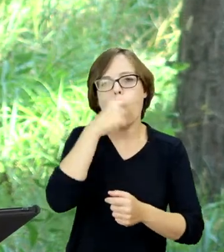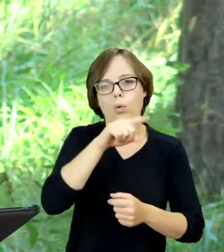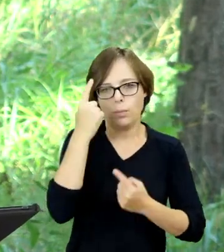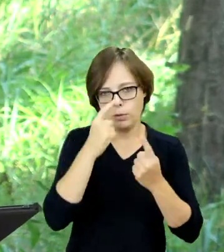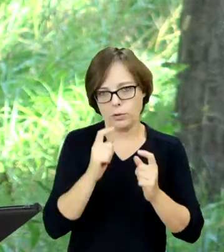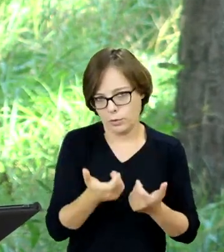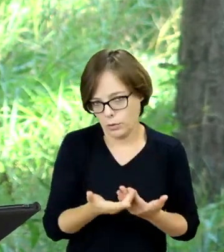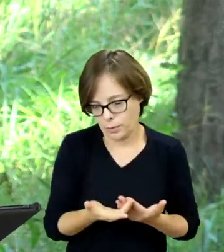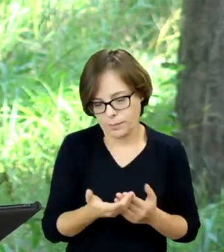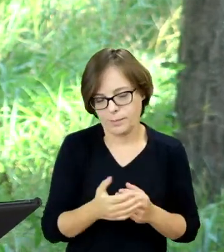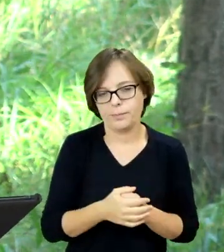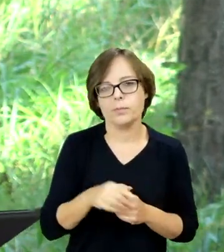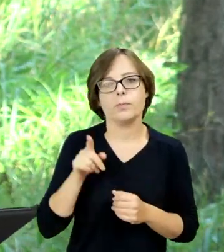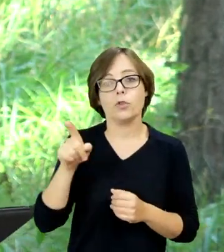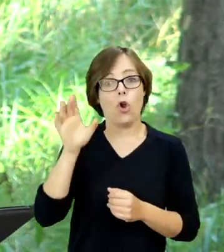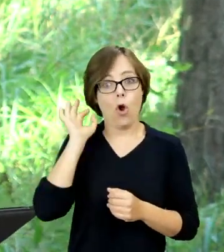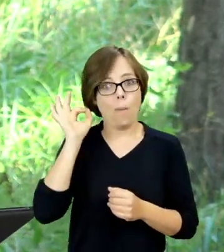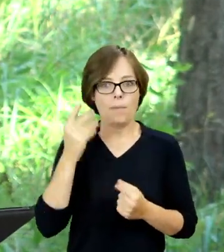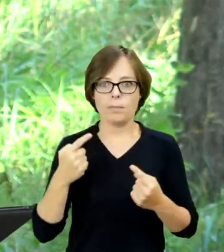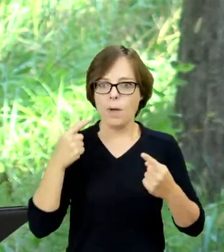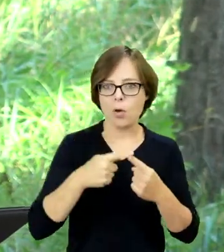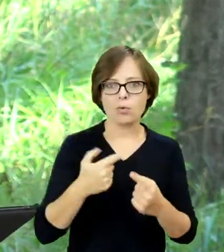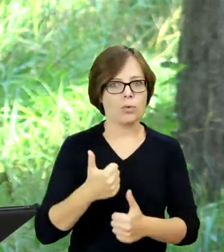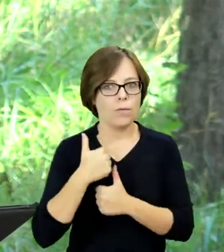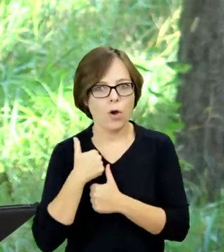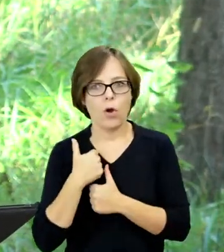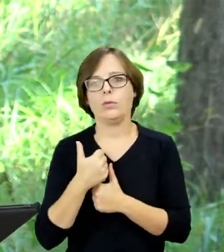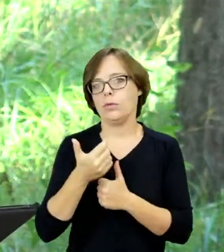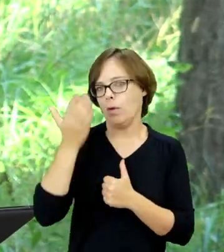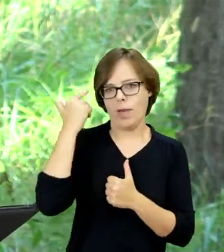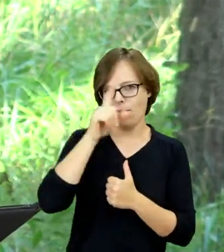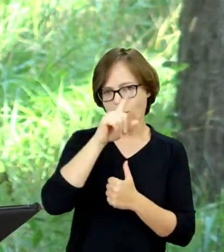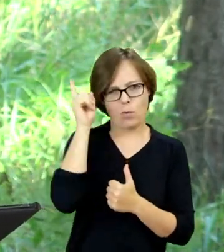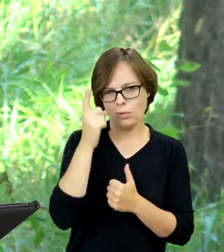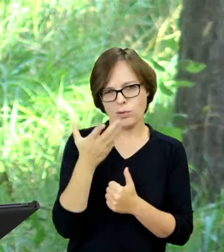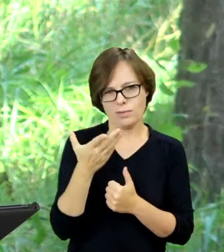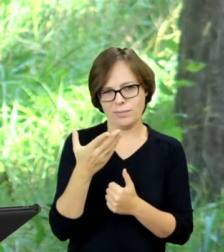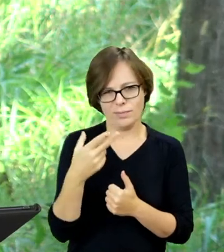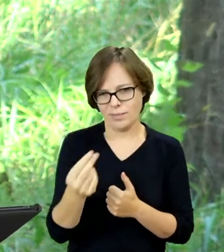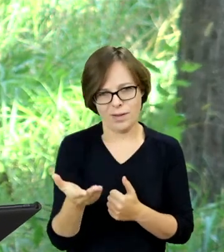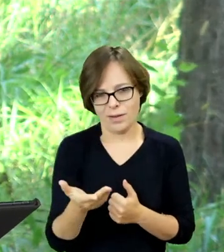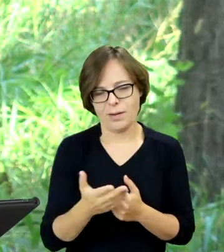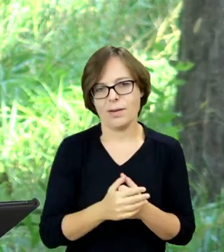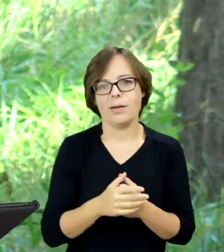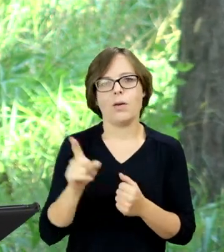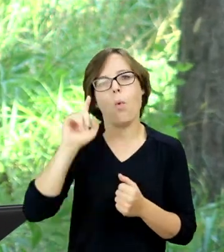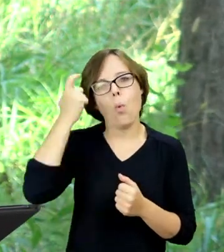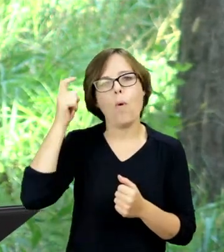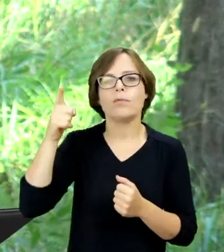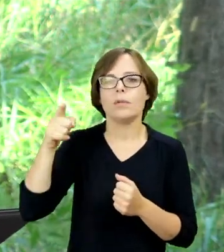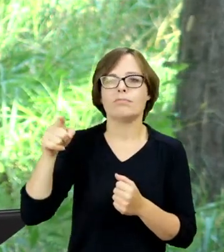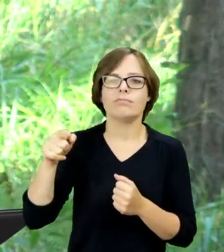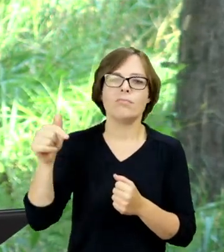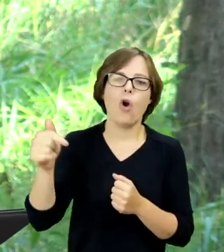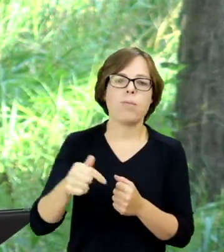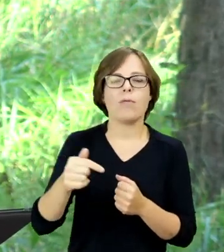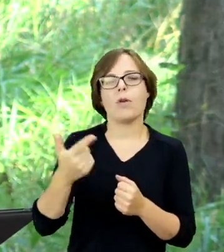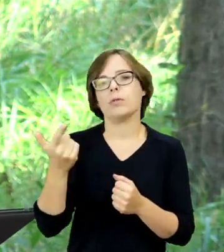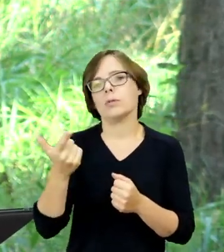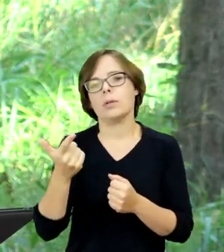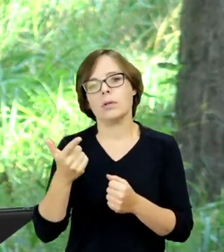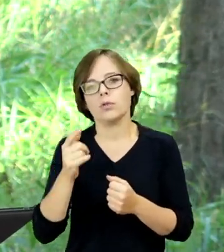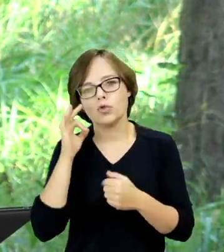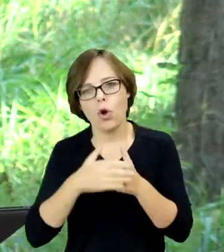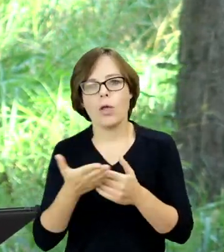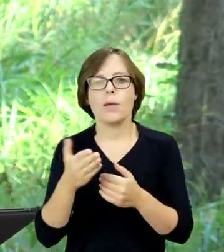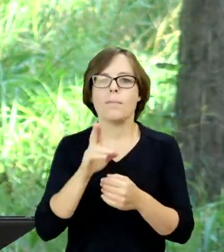rola wojowniczki i żołnierki, a jednak przede wszystkim żony, matki, opiekunki domowego ogniska. Mówiono,